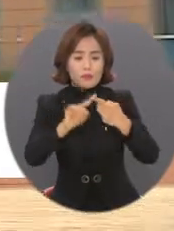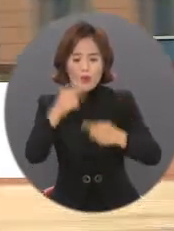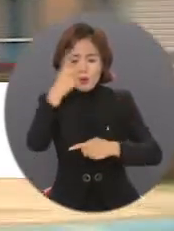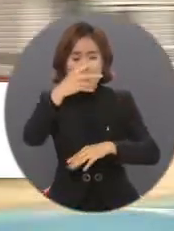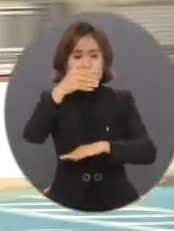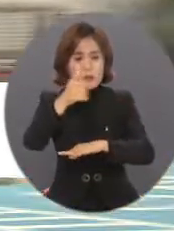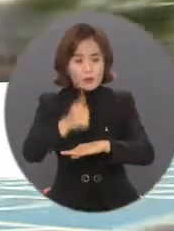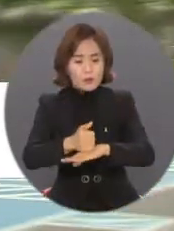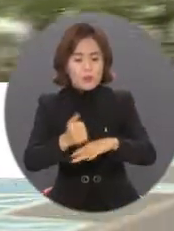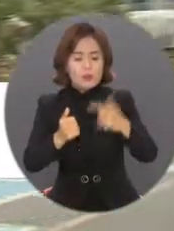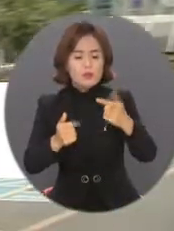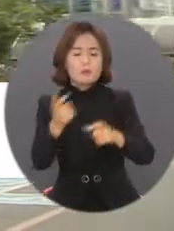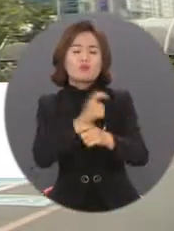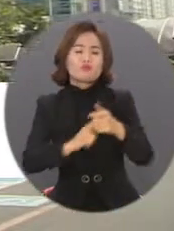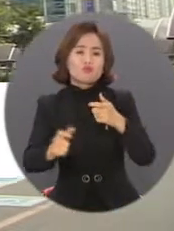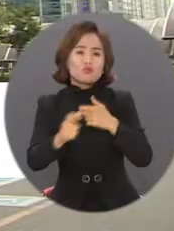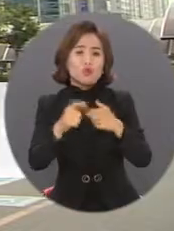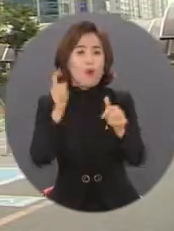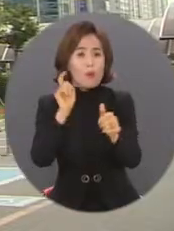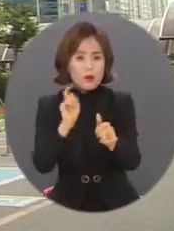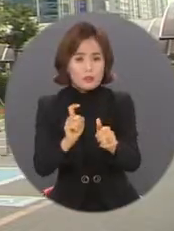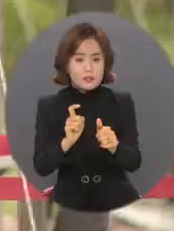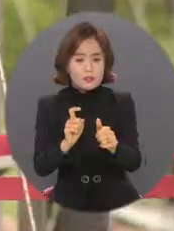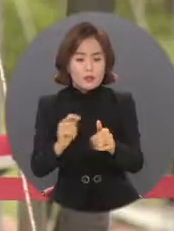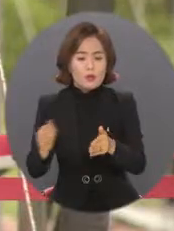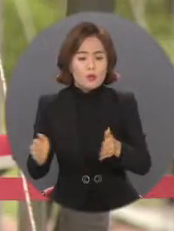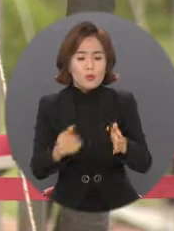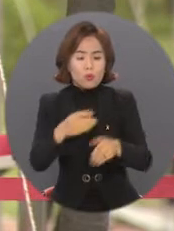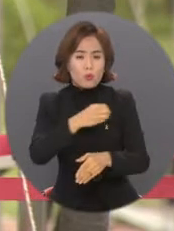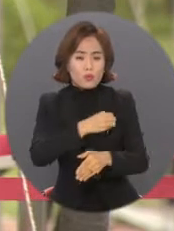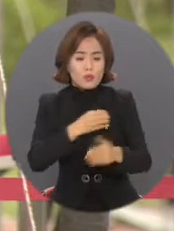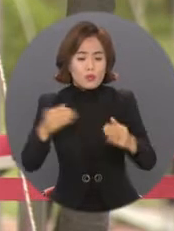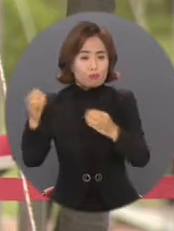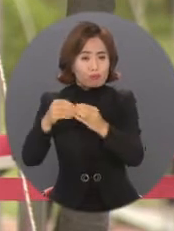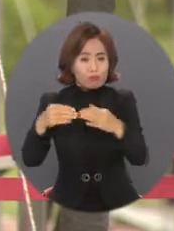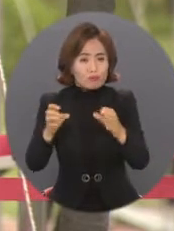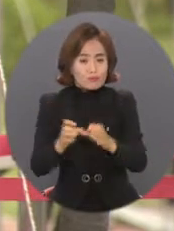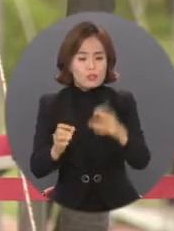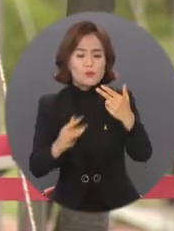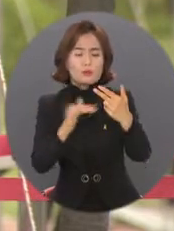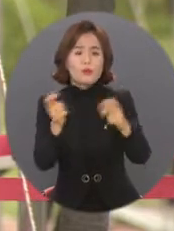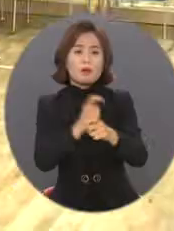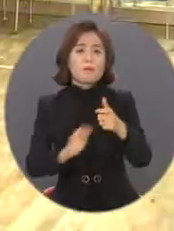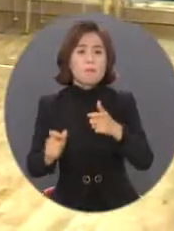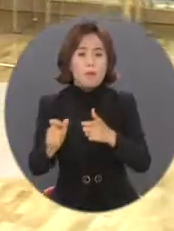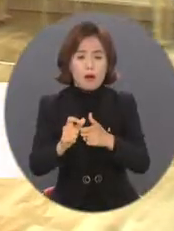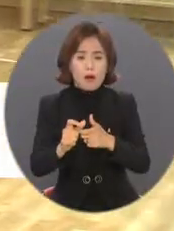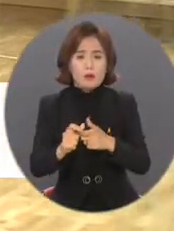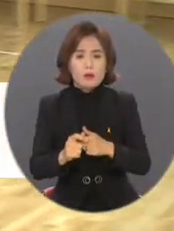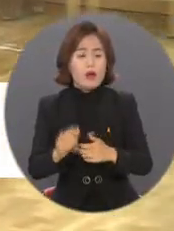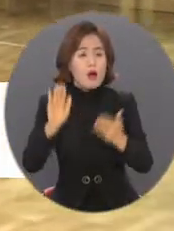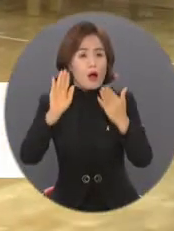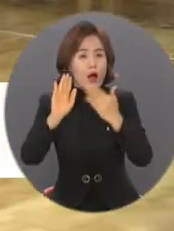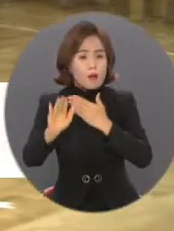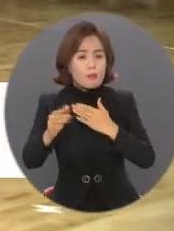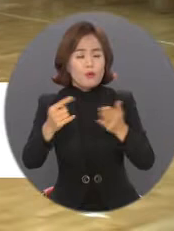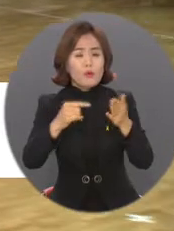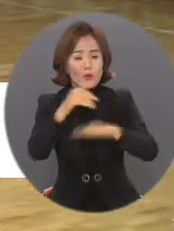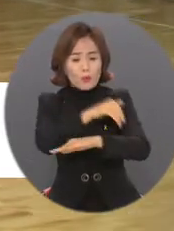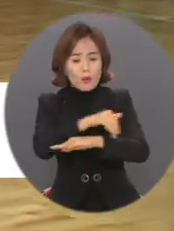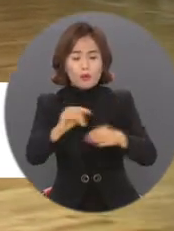검사 결과 여섯 명이 추가로 확진 돼 도립 국악단 확진 자는 일곱 명으로 늘었습니다 앞으로 예정된